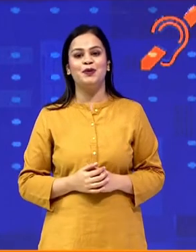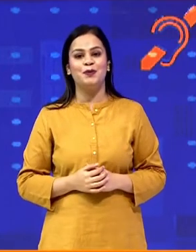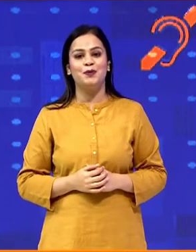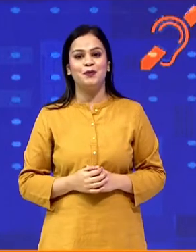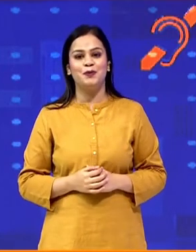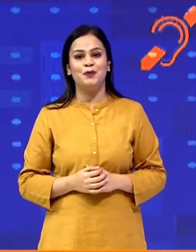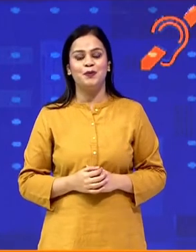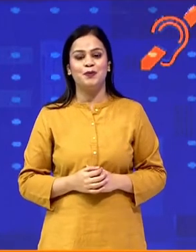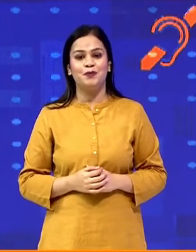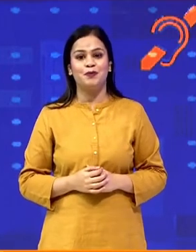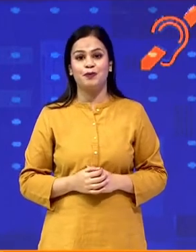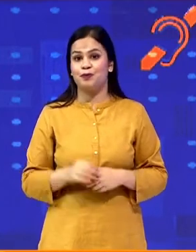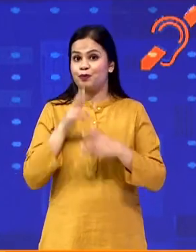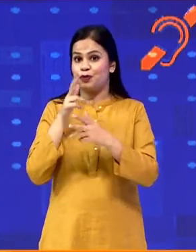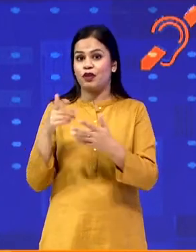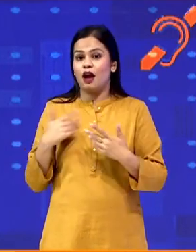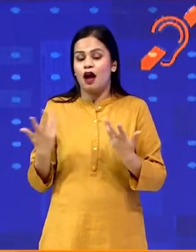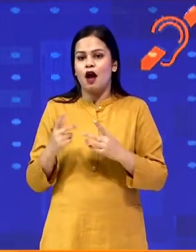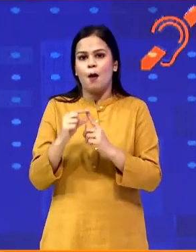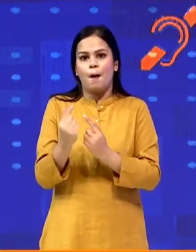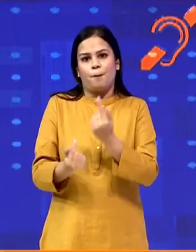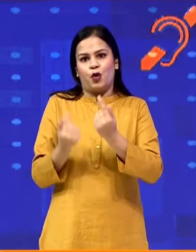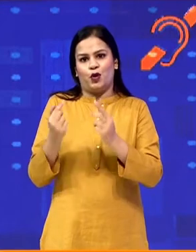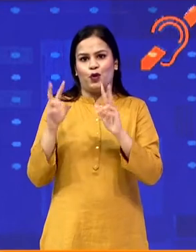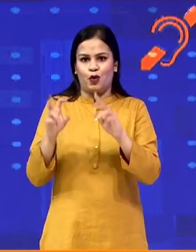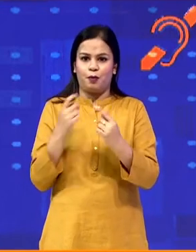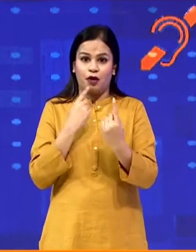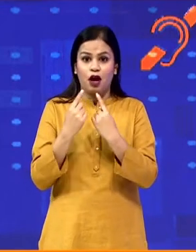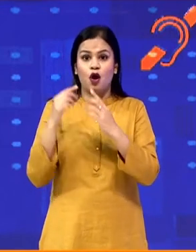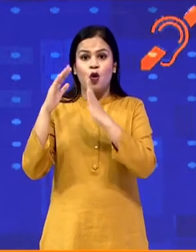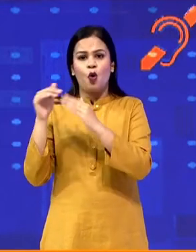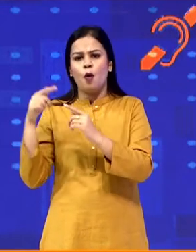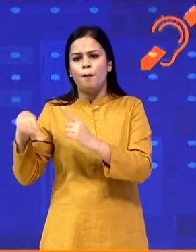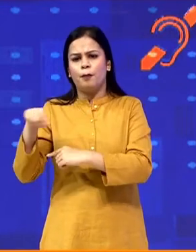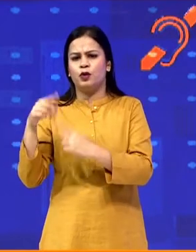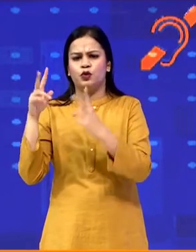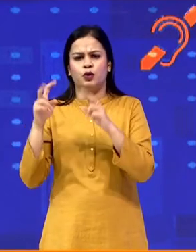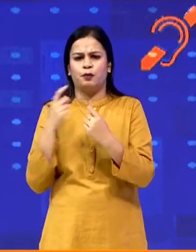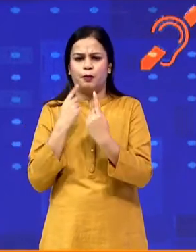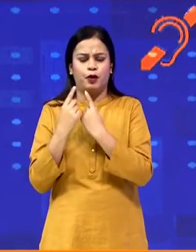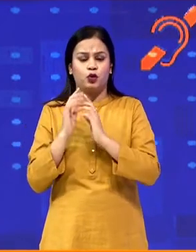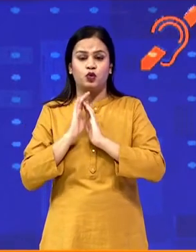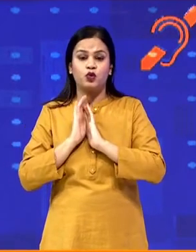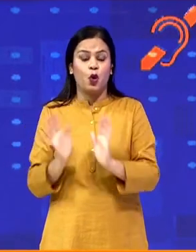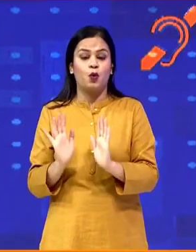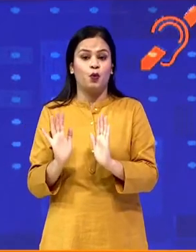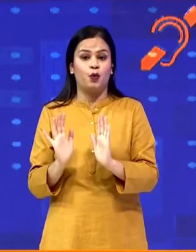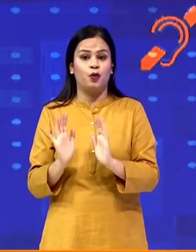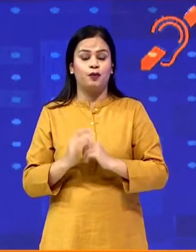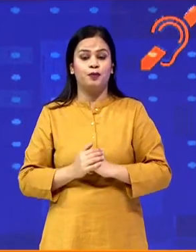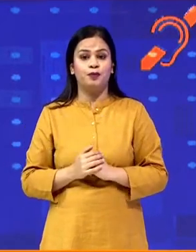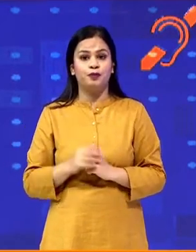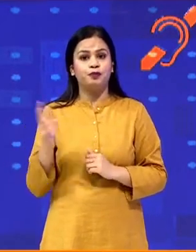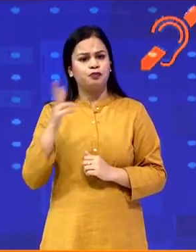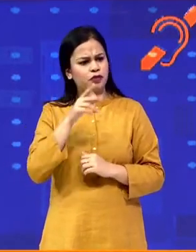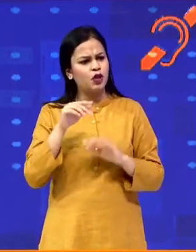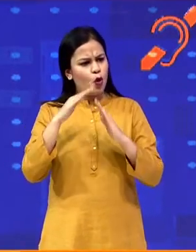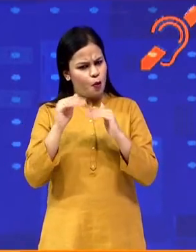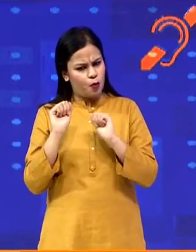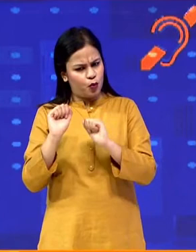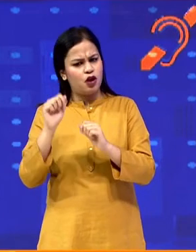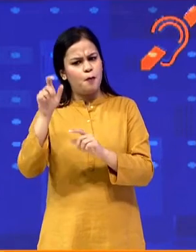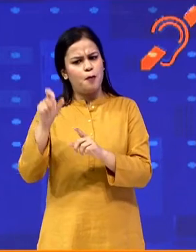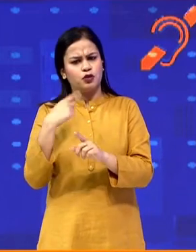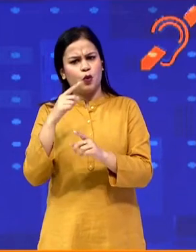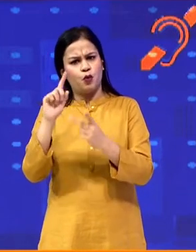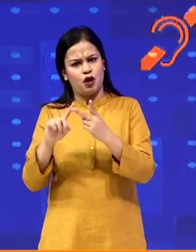देखो हम पॉलीटिकल बात कर रहे हैं अभी हम घर की बात भी घर की बात हम कभी उनकी नहीं करेंगे सर घर की उनकी एक और मेंबर है रॉबर्ट